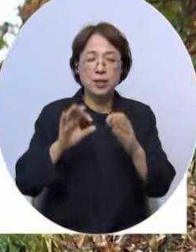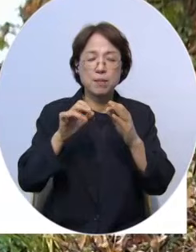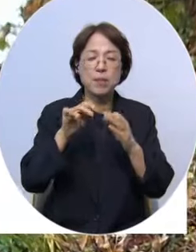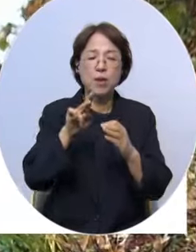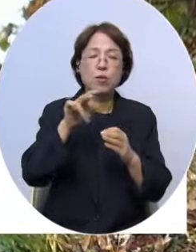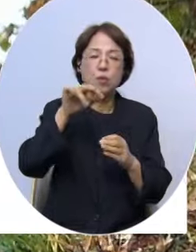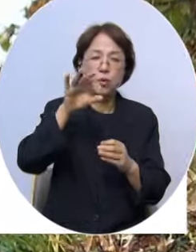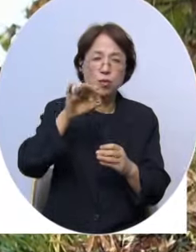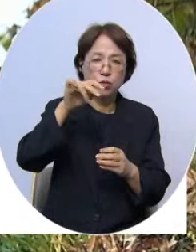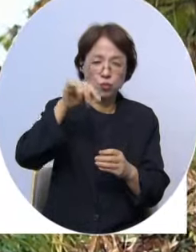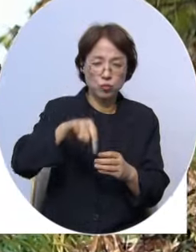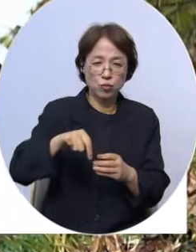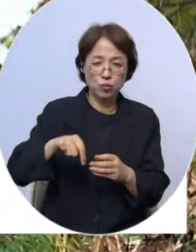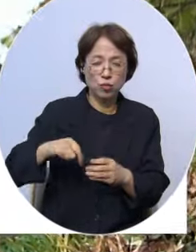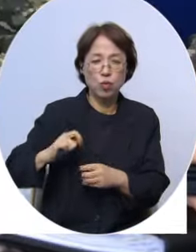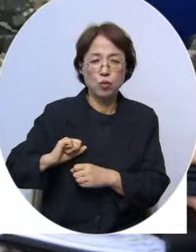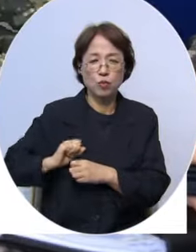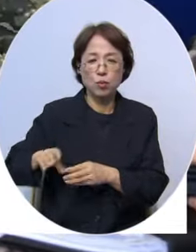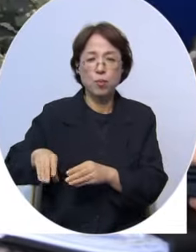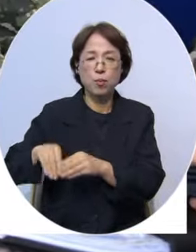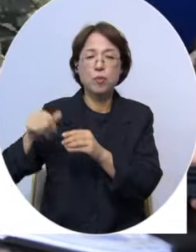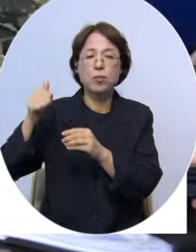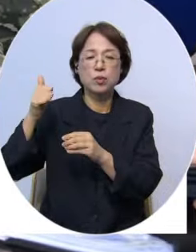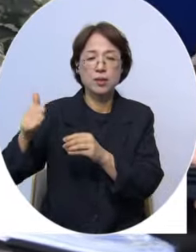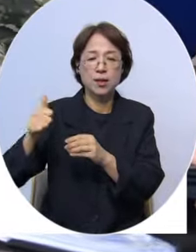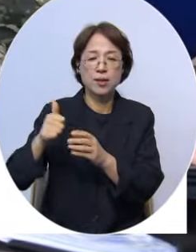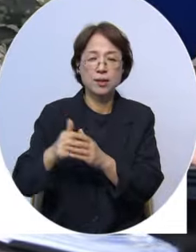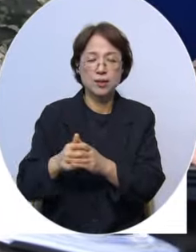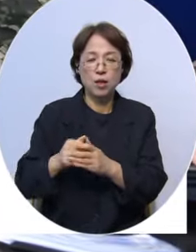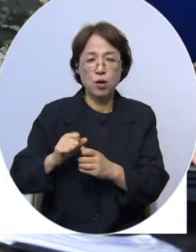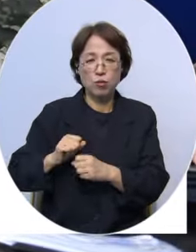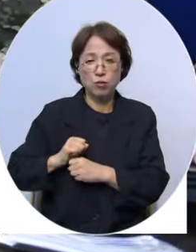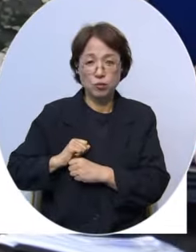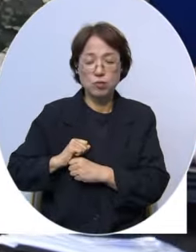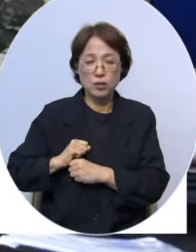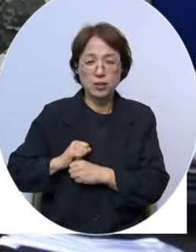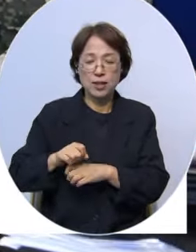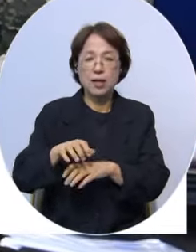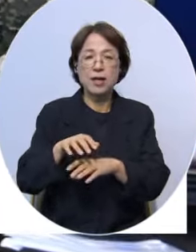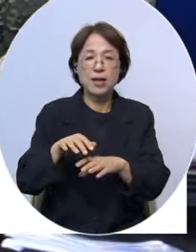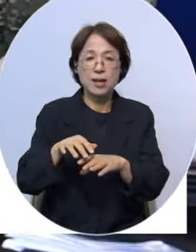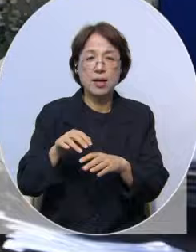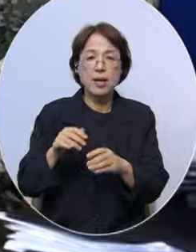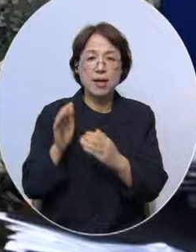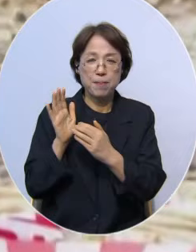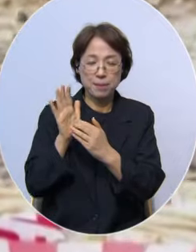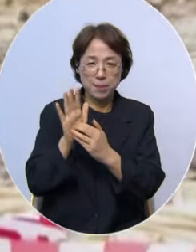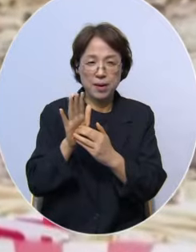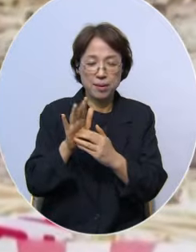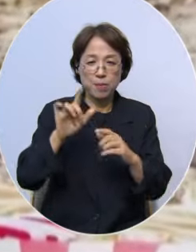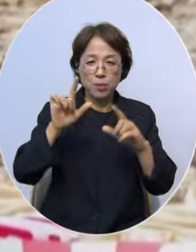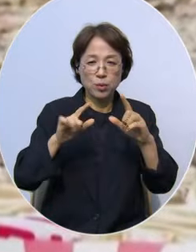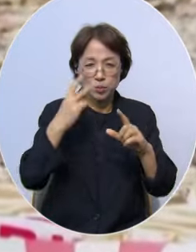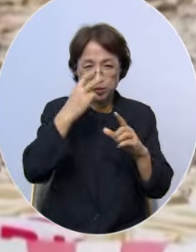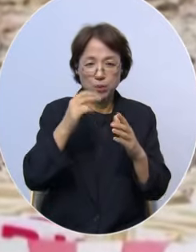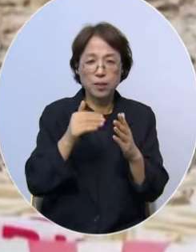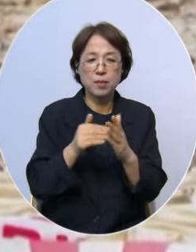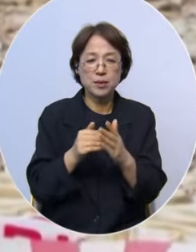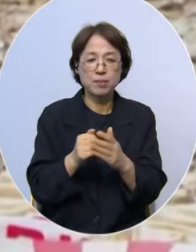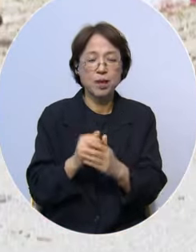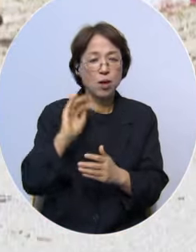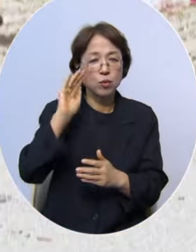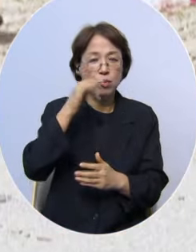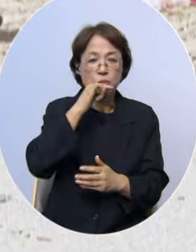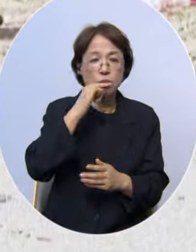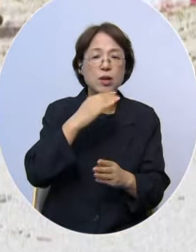합참 의장은 해병대 이사단을 방문해 군사 대비 태세를 현장 점검했습니다 김 의장은이 자리에서 최근